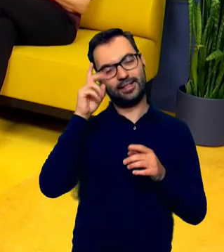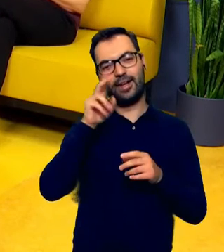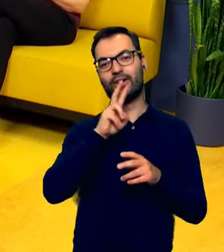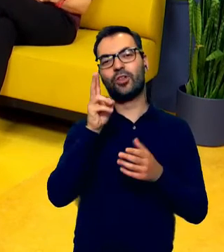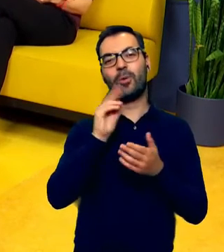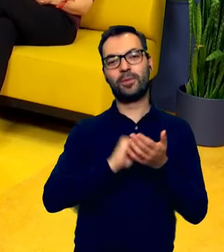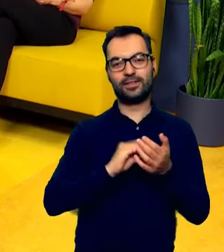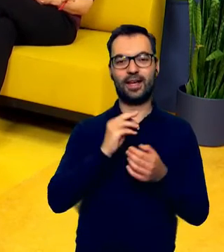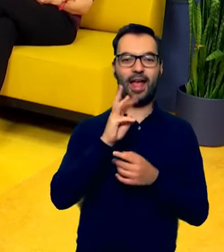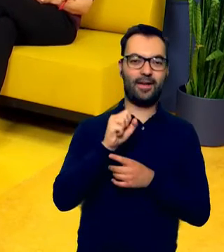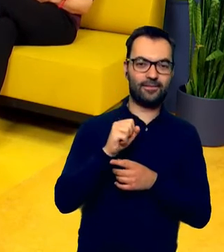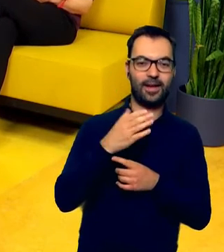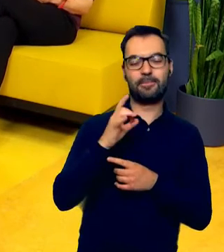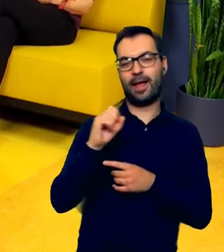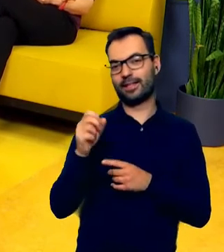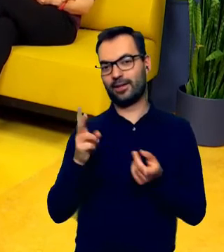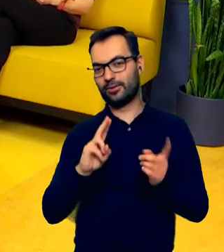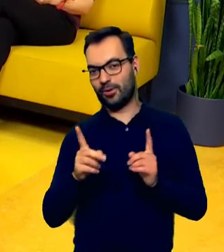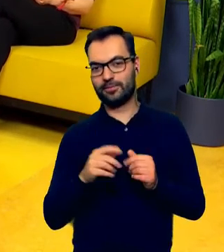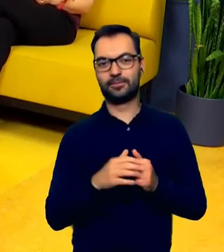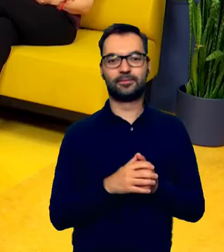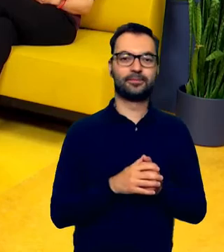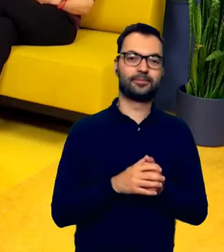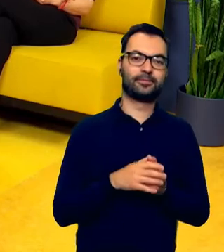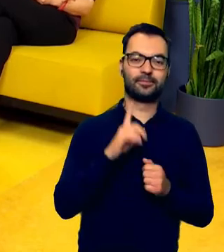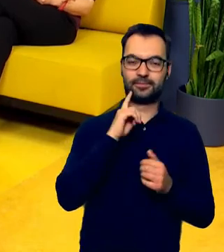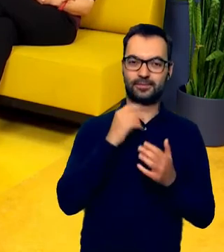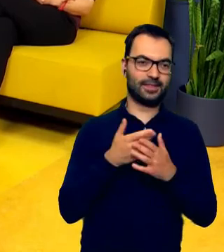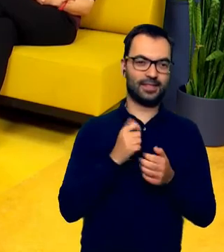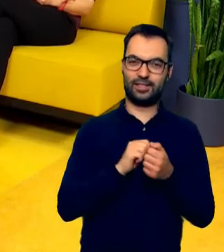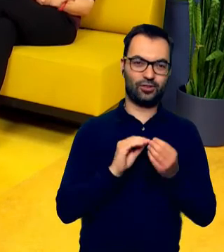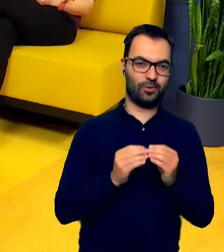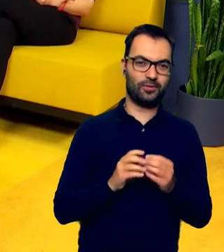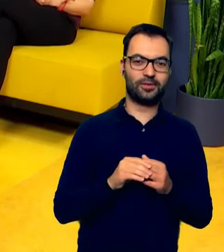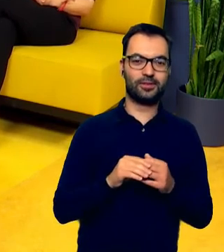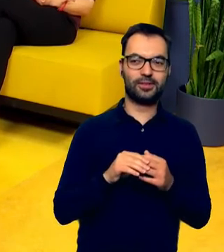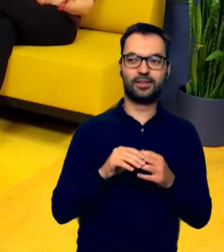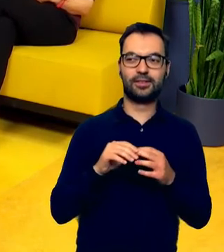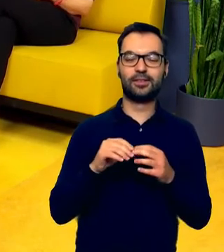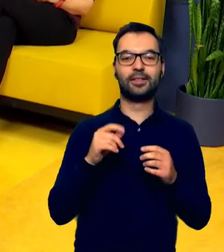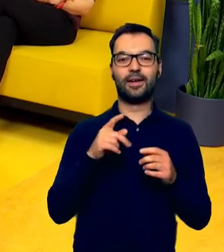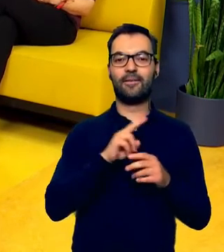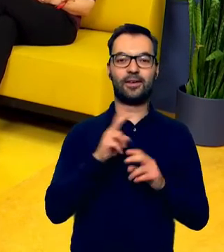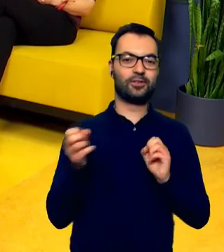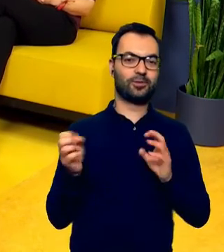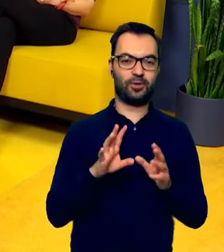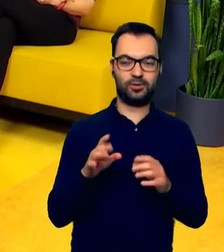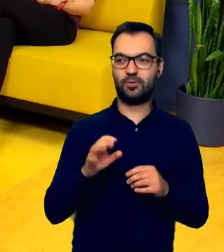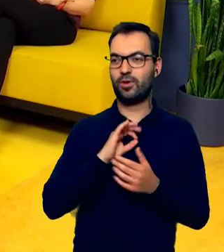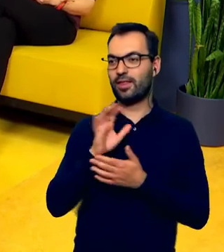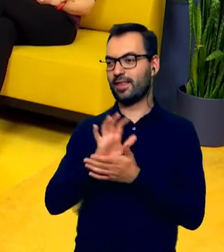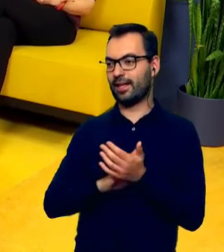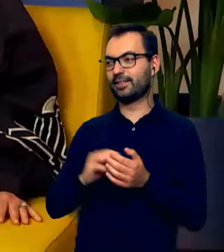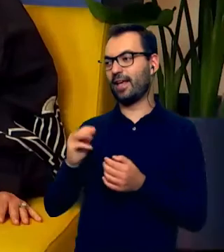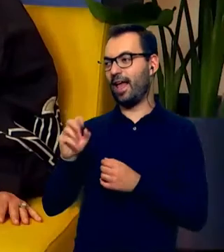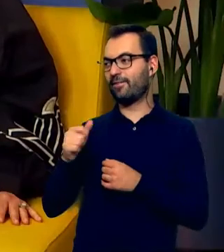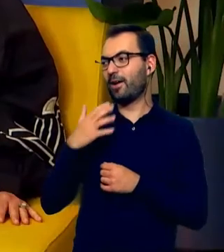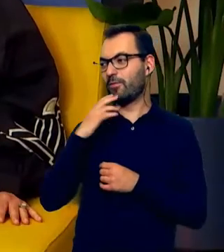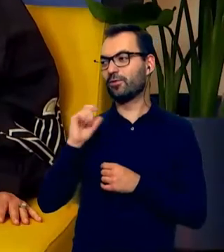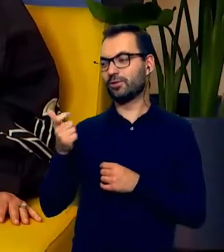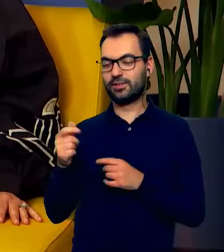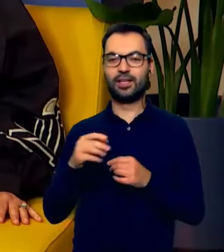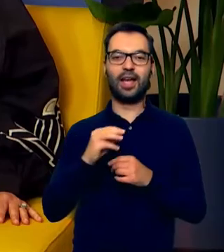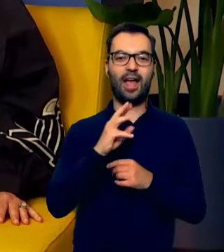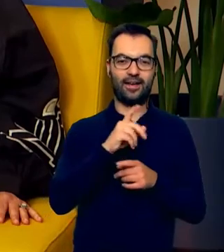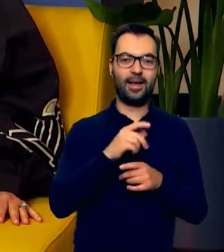czy to pisała Ewa, czy to pisała Magda. Szczerze mówiąc, nie jest to skomplikowane, bo jednak też wasz sposób opowieści... Bo w moim tekście jest napisane Ewa mówi coś,